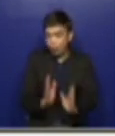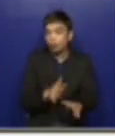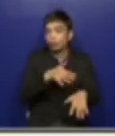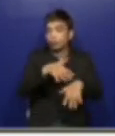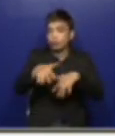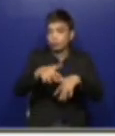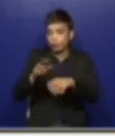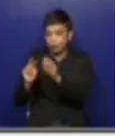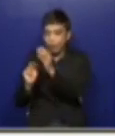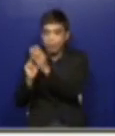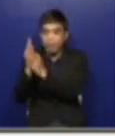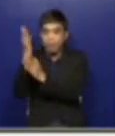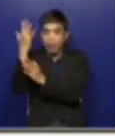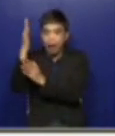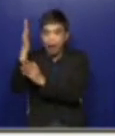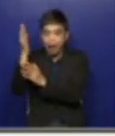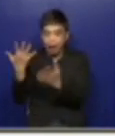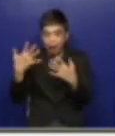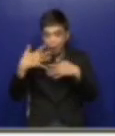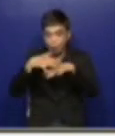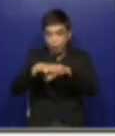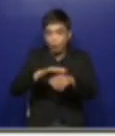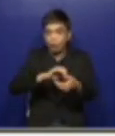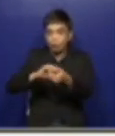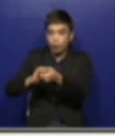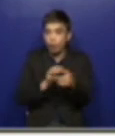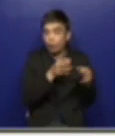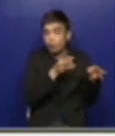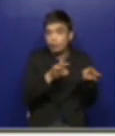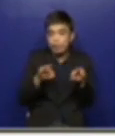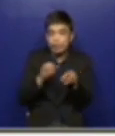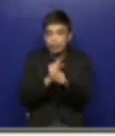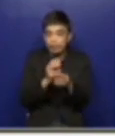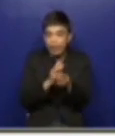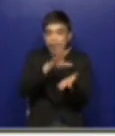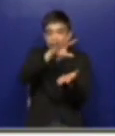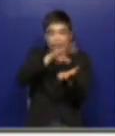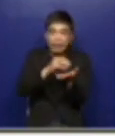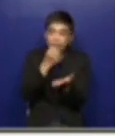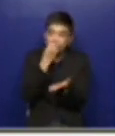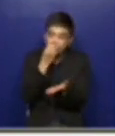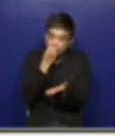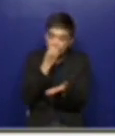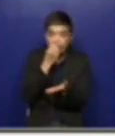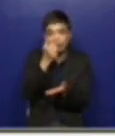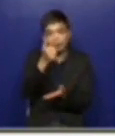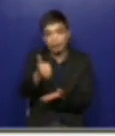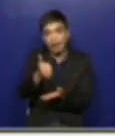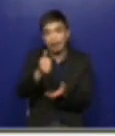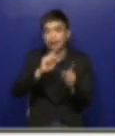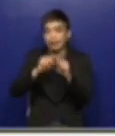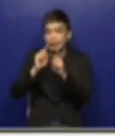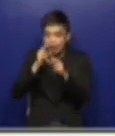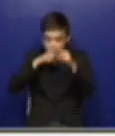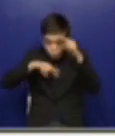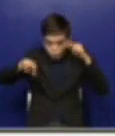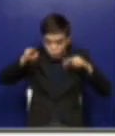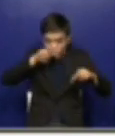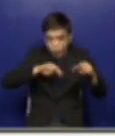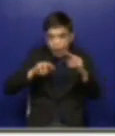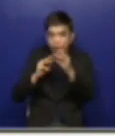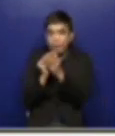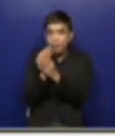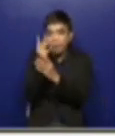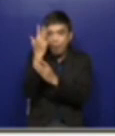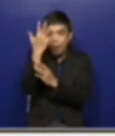เพื่อรักษาป่าเก็บกินของป่าอยู่กับป่าได้รักษาป่าได้โดยไม่ผิดกฎห